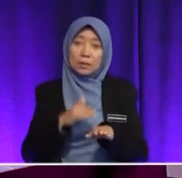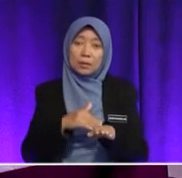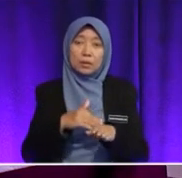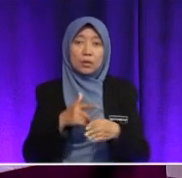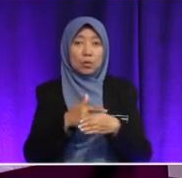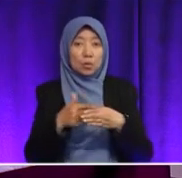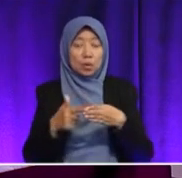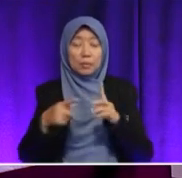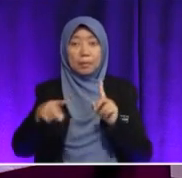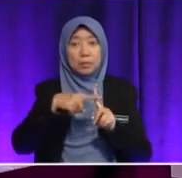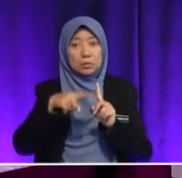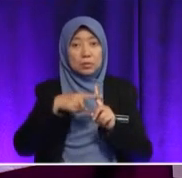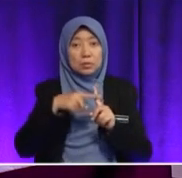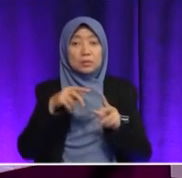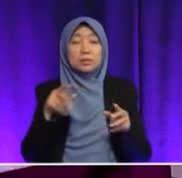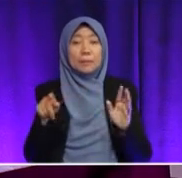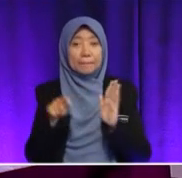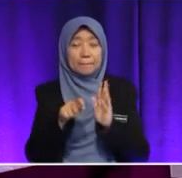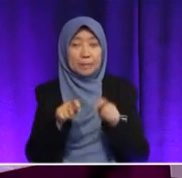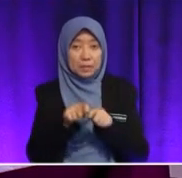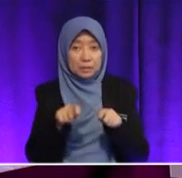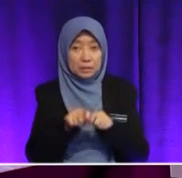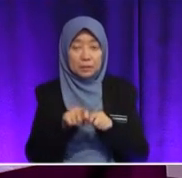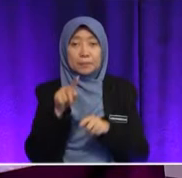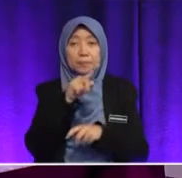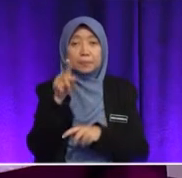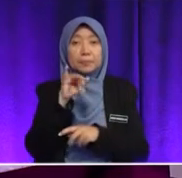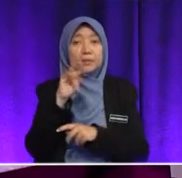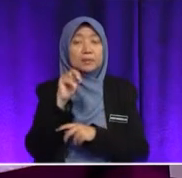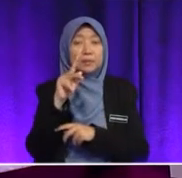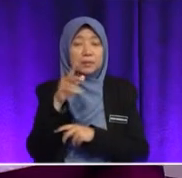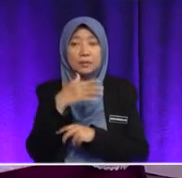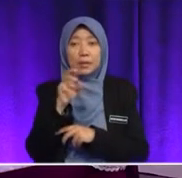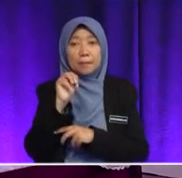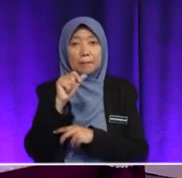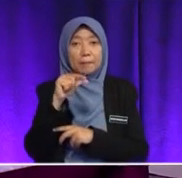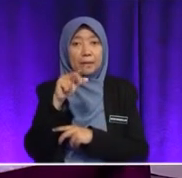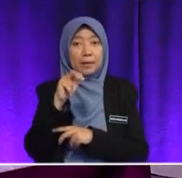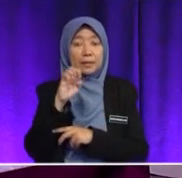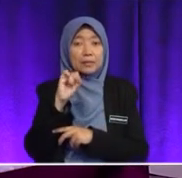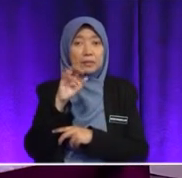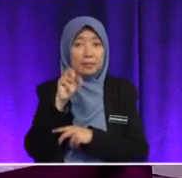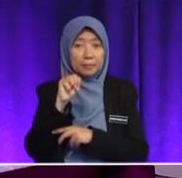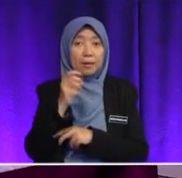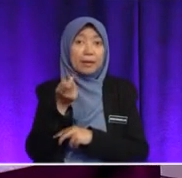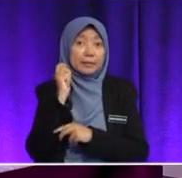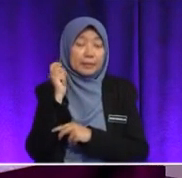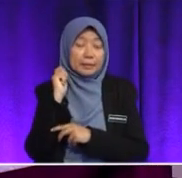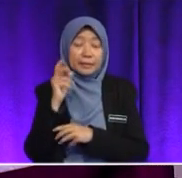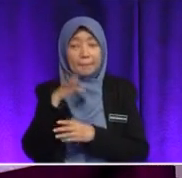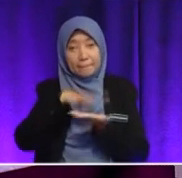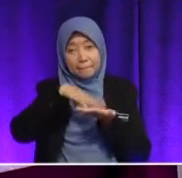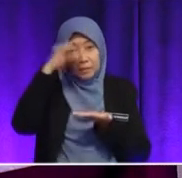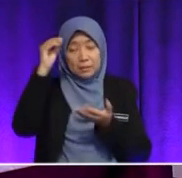elektropositif seperti meizi m&z your dan ini balik kepada Silet kimia kita tadi ah si